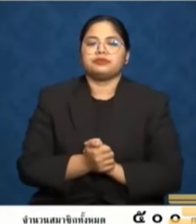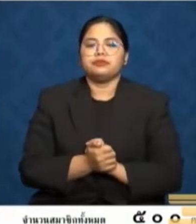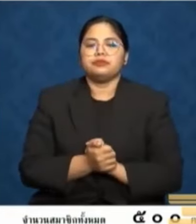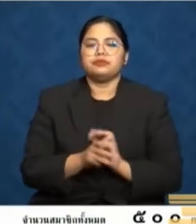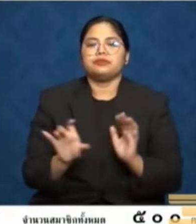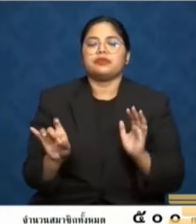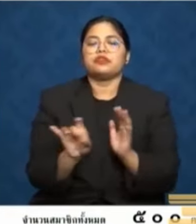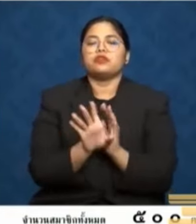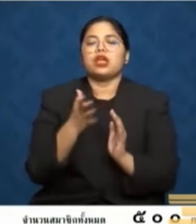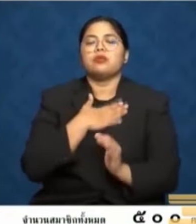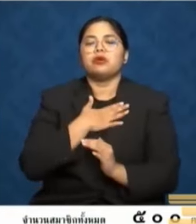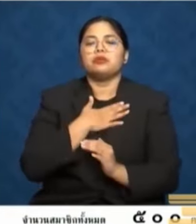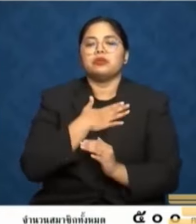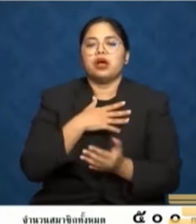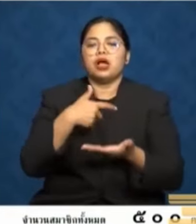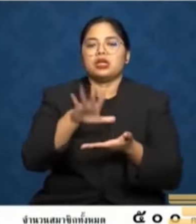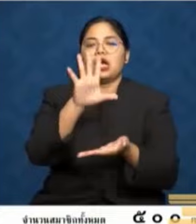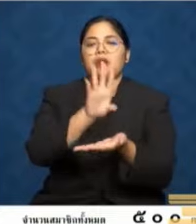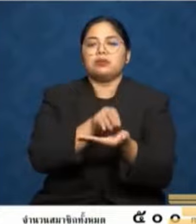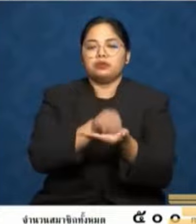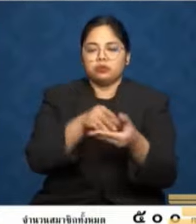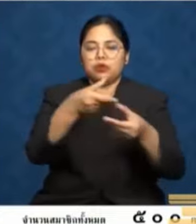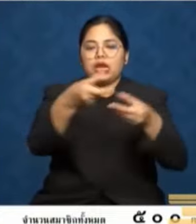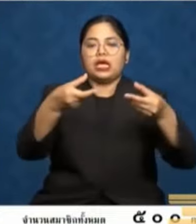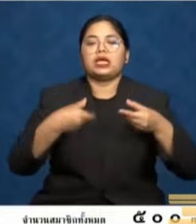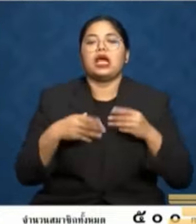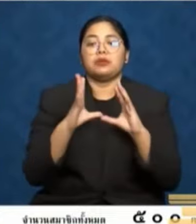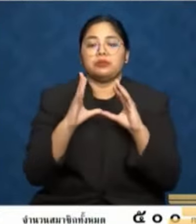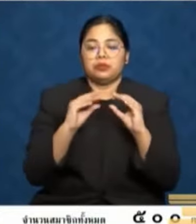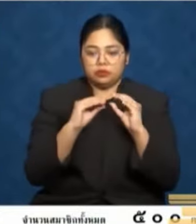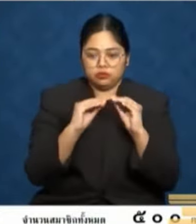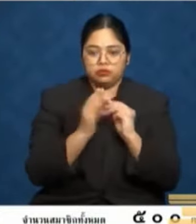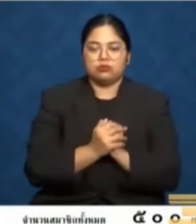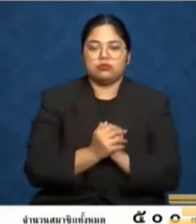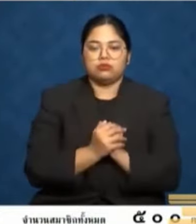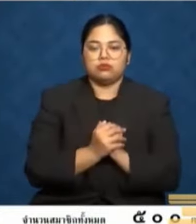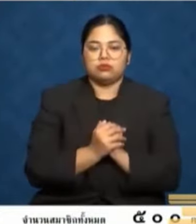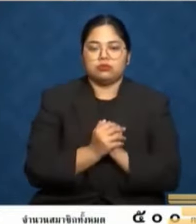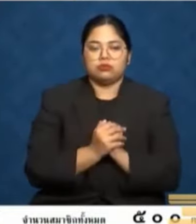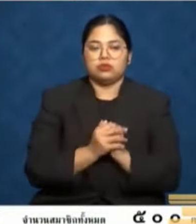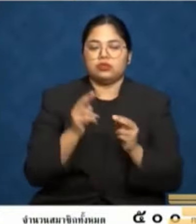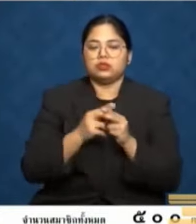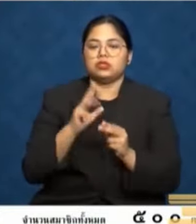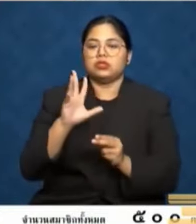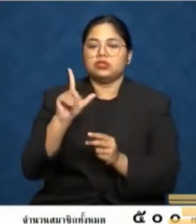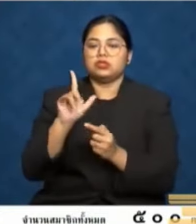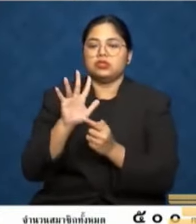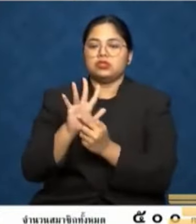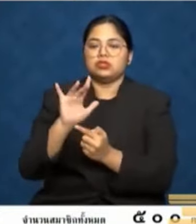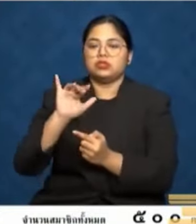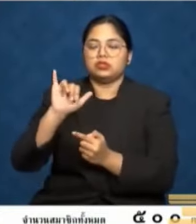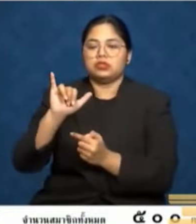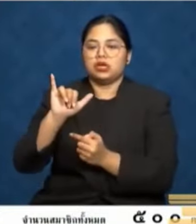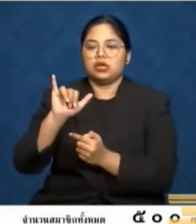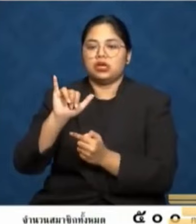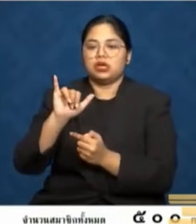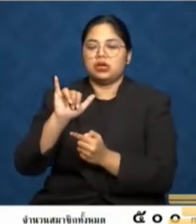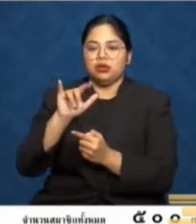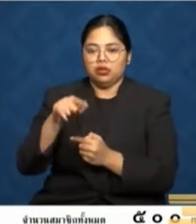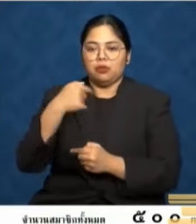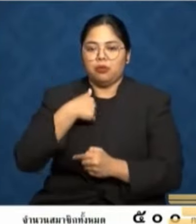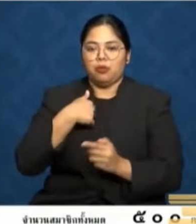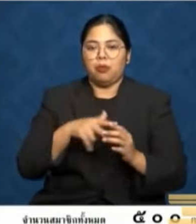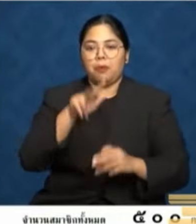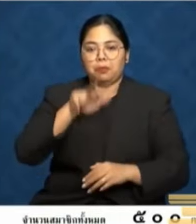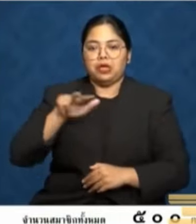สุดท้ายผมจะบอกว่าให้บันทึกในรายงานการประชุมว่านายชัยวัฒนาติณรัตน์ผู้แทนราษฎรบ้านนอกจากมหาสารคาม